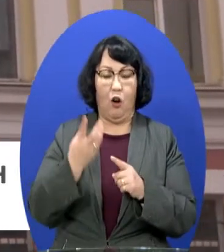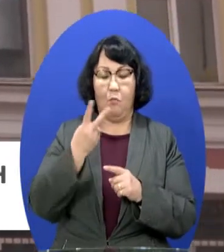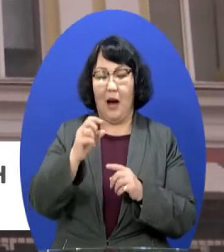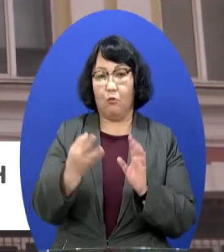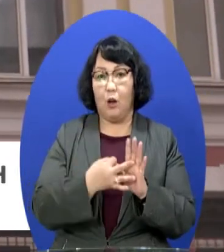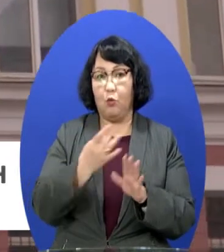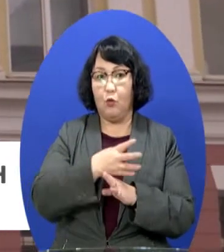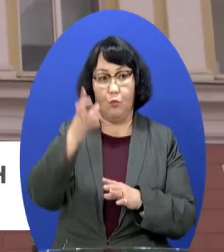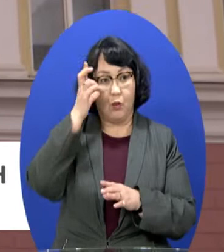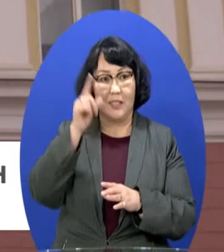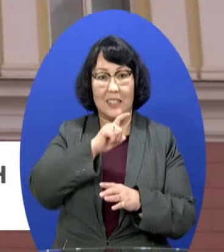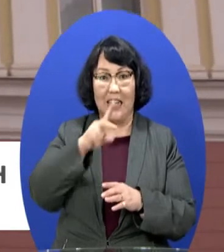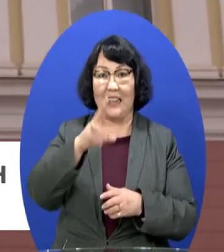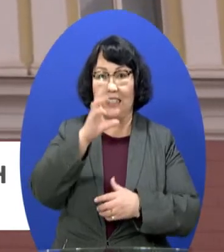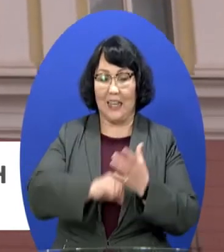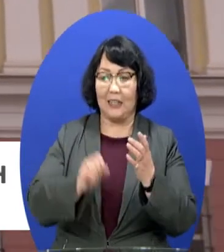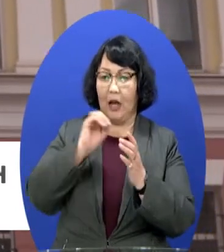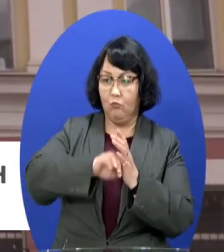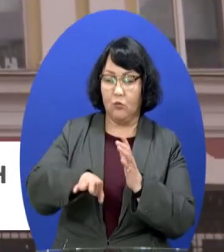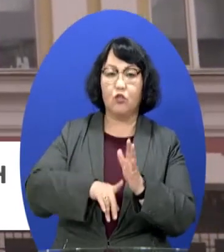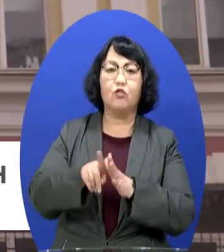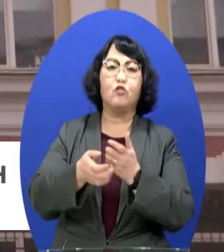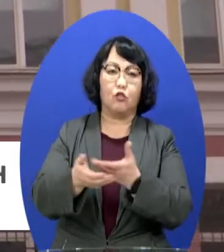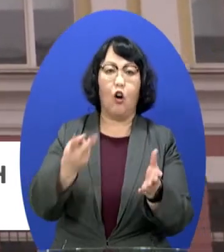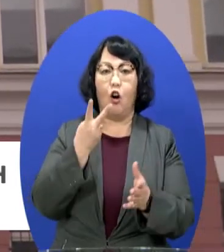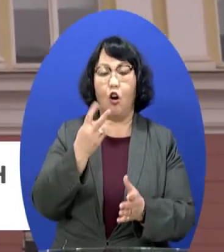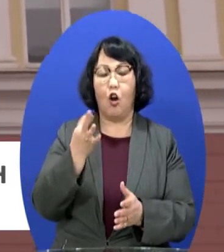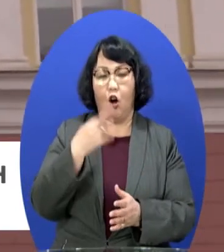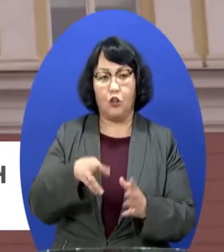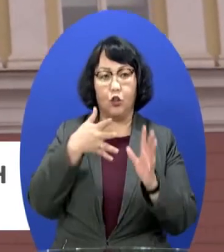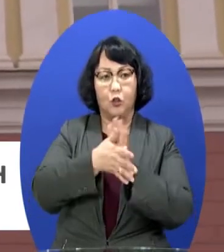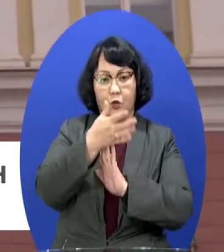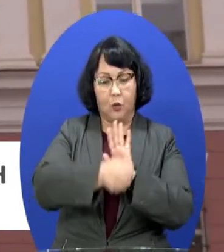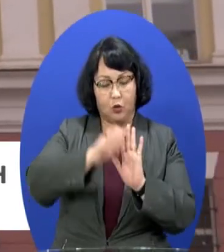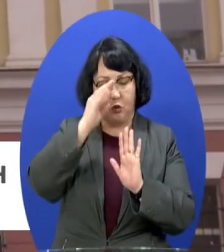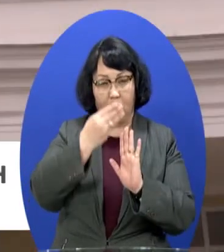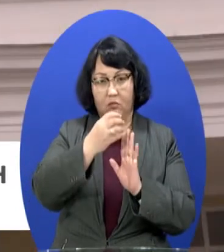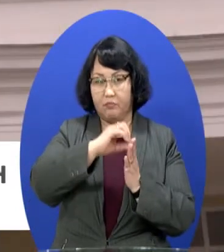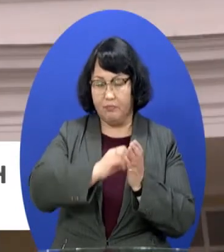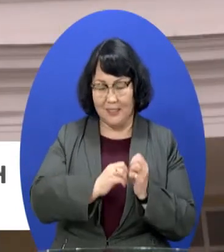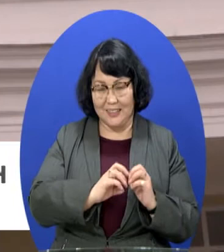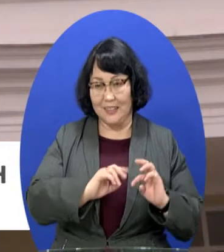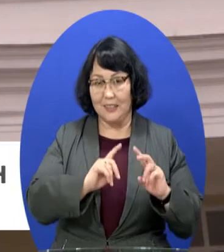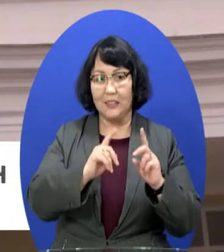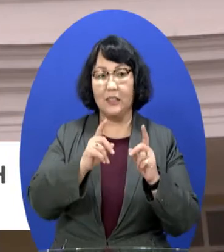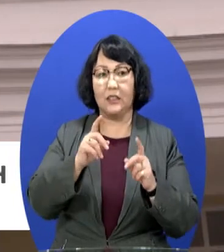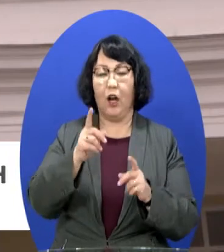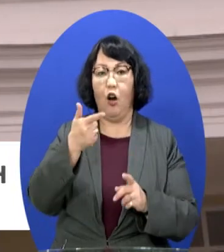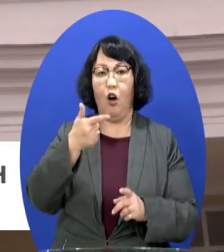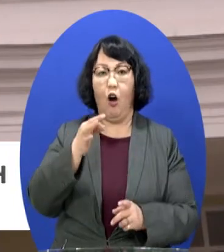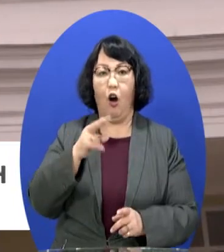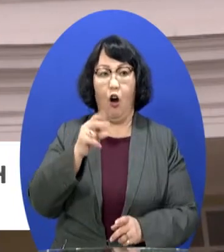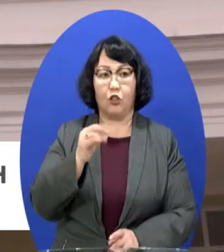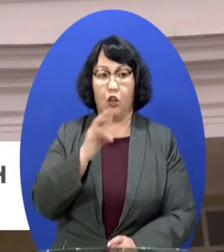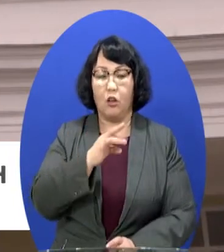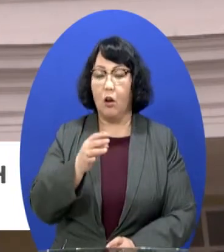боловсруулалтын зээлийн сангаас олгож эхэлсэн байна. Харин 2020 онд төсвийн тодотгол хийгдснээс шалтгаалж зөвхөн тэргүүлэх мэрэгжлэр суралцж буй оюутнуудад